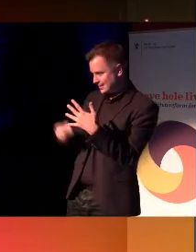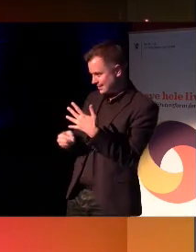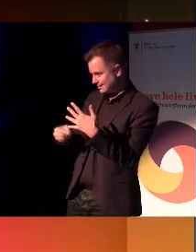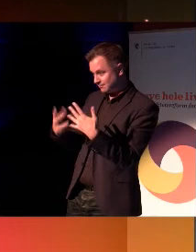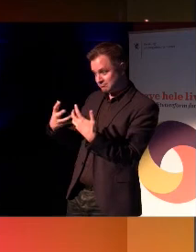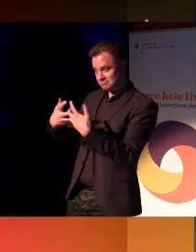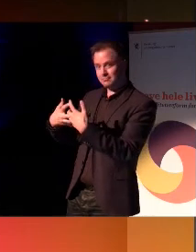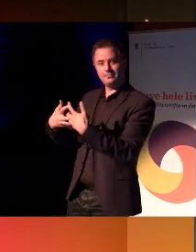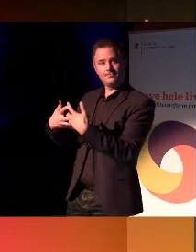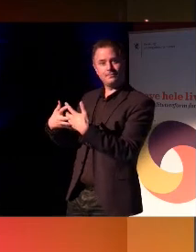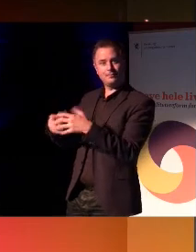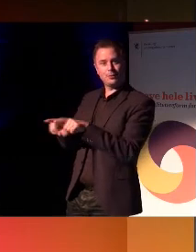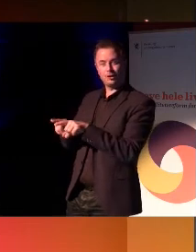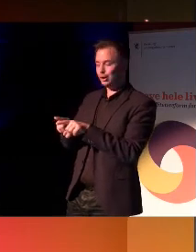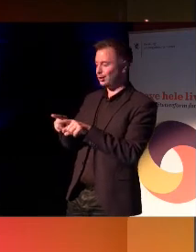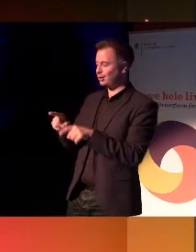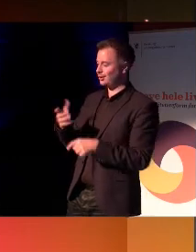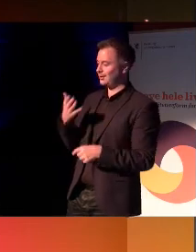gode